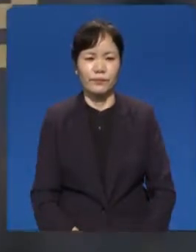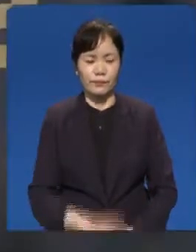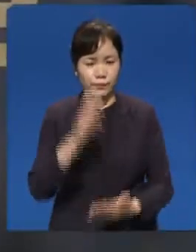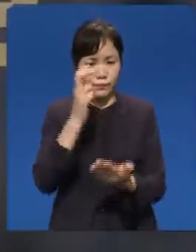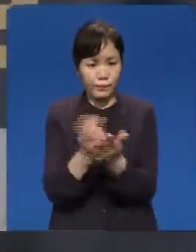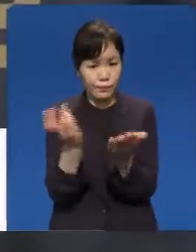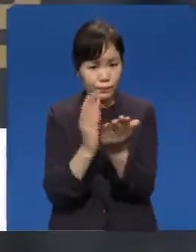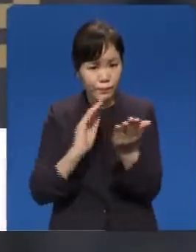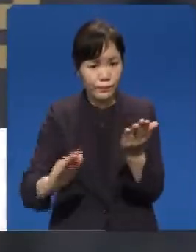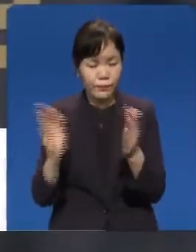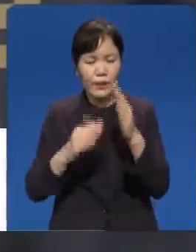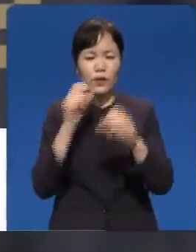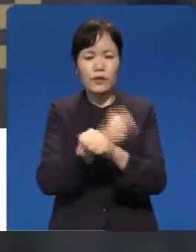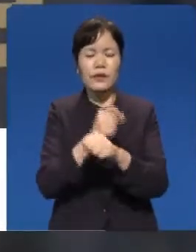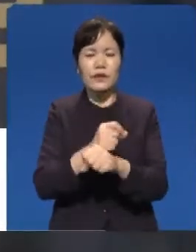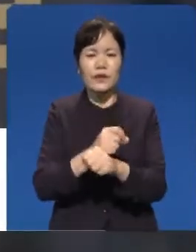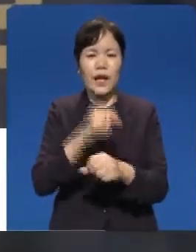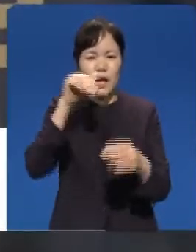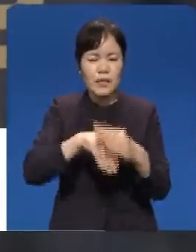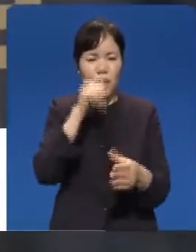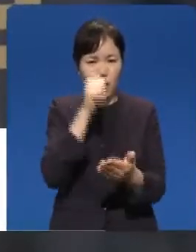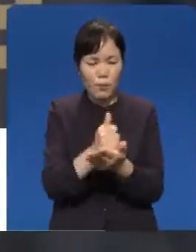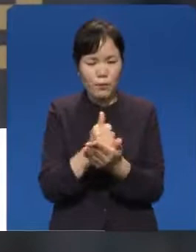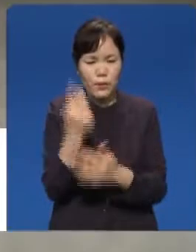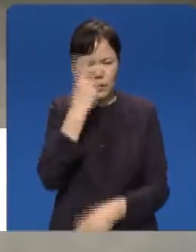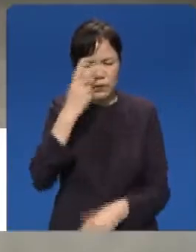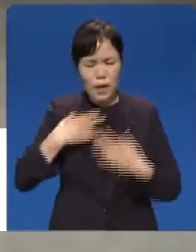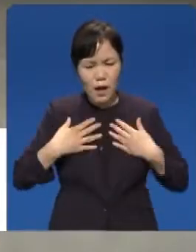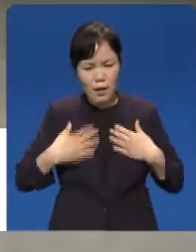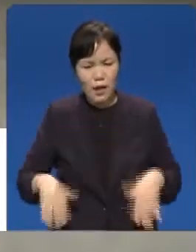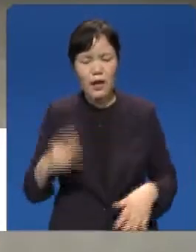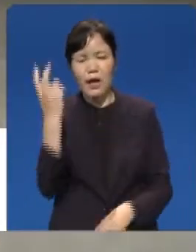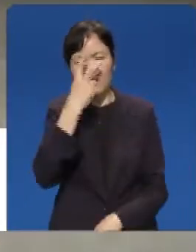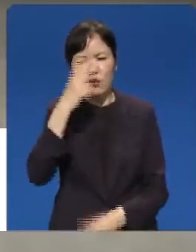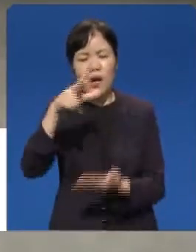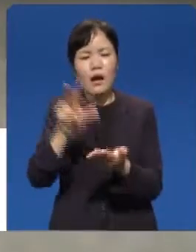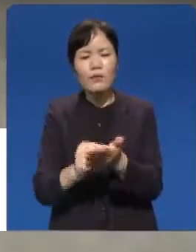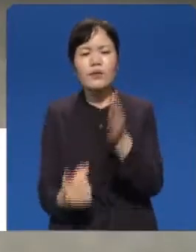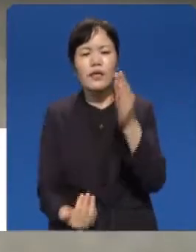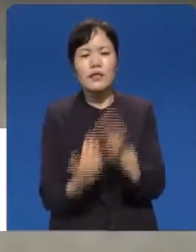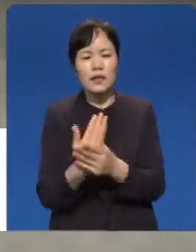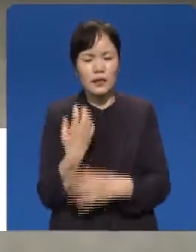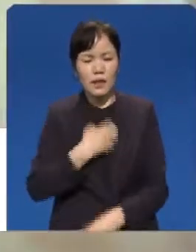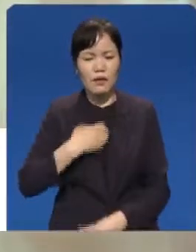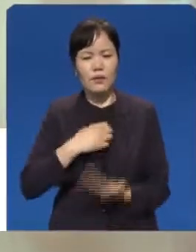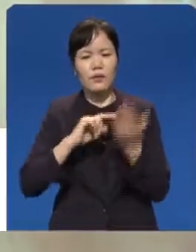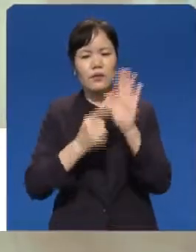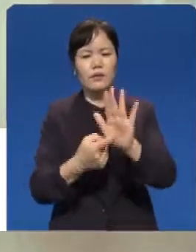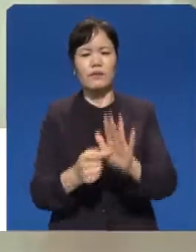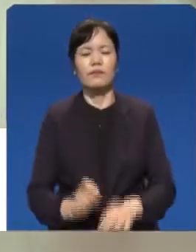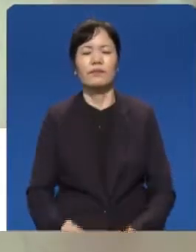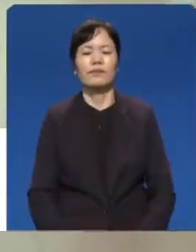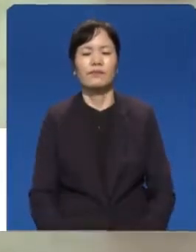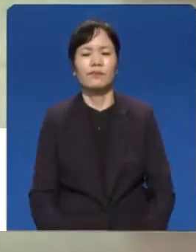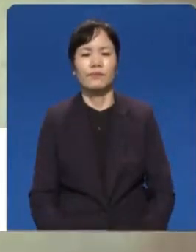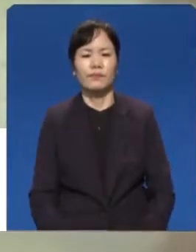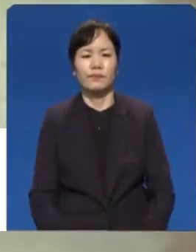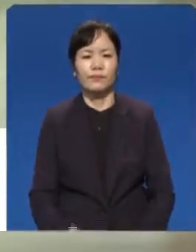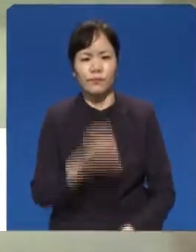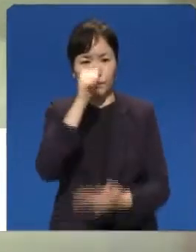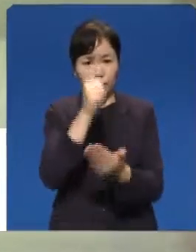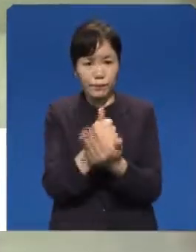있고 공직자 선거범죄 대응 등이 약화돼 수사 공백이 우려된다고 말했습니다.